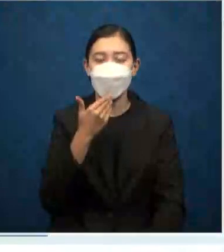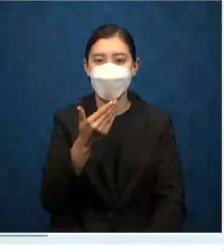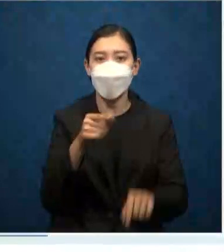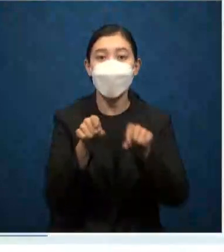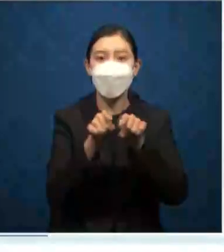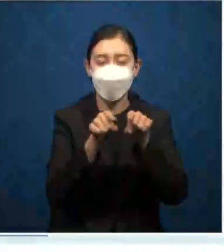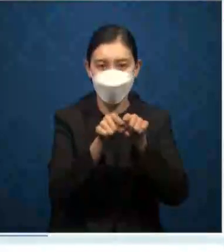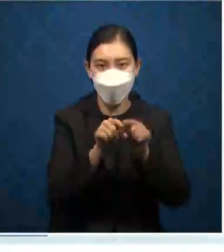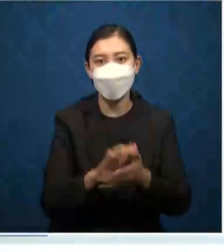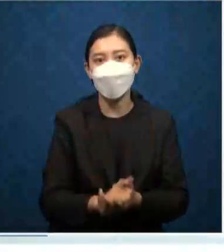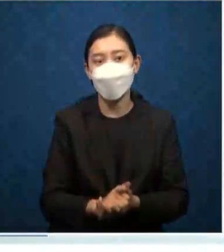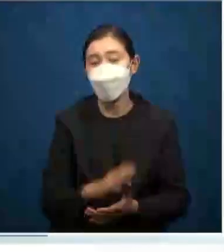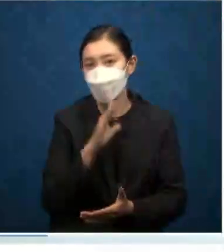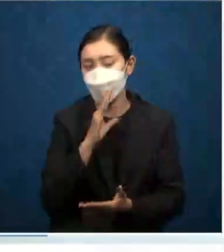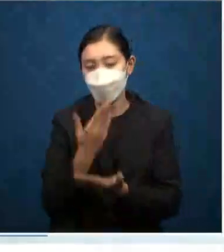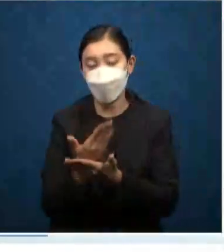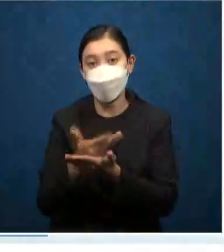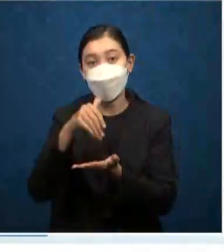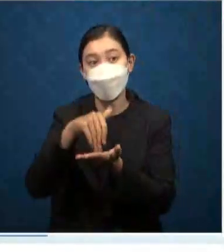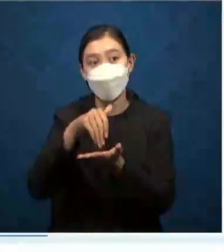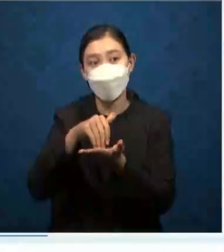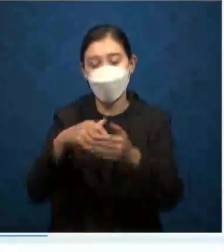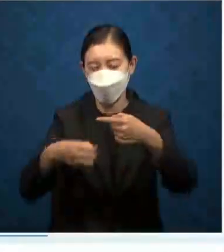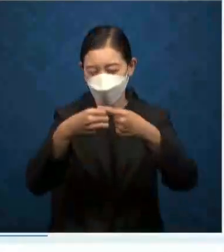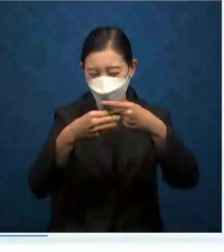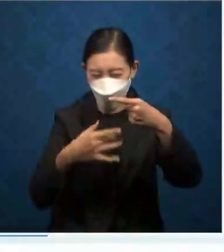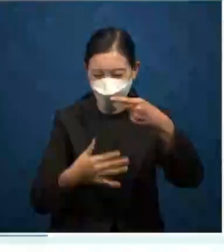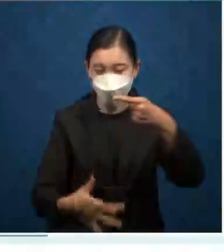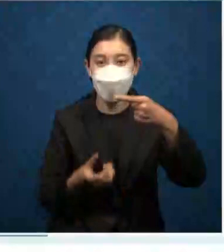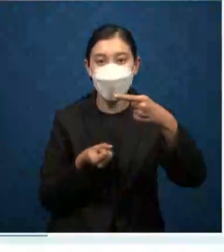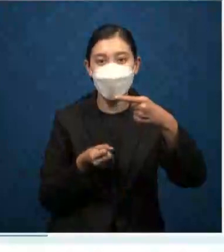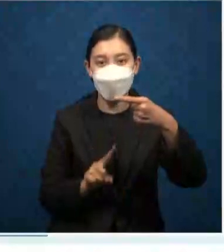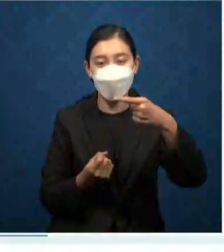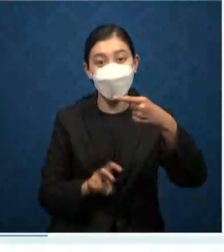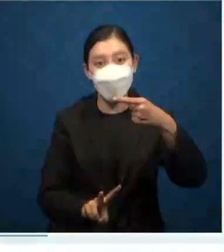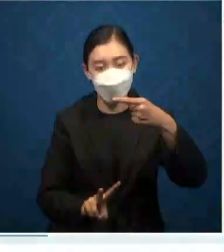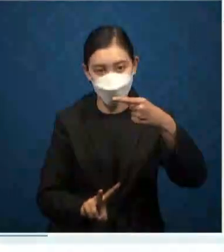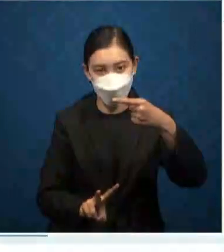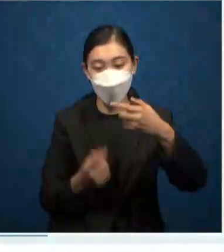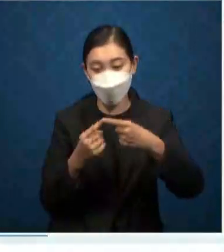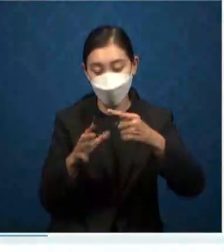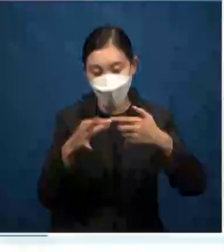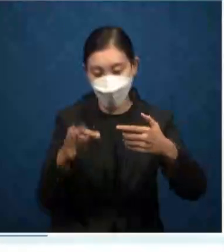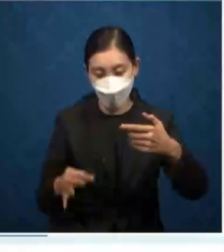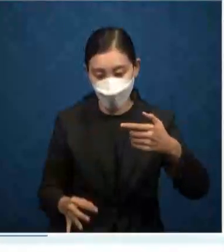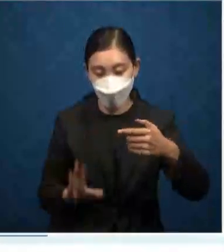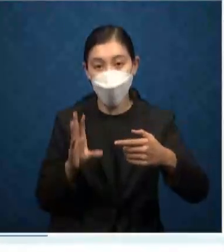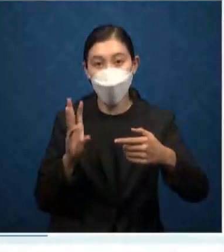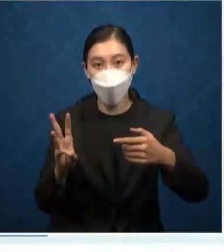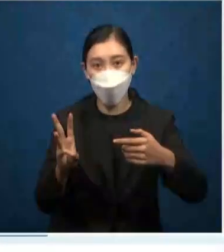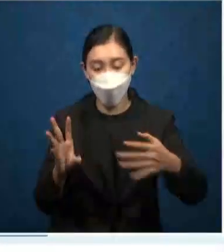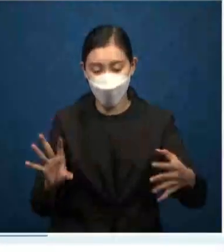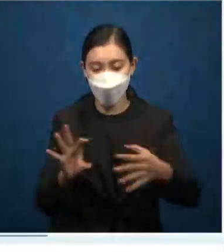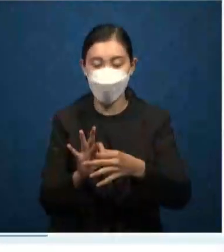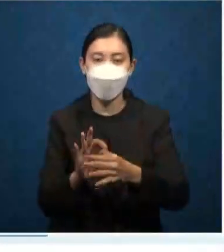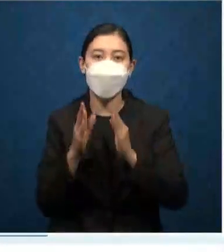ง11 12หัวข้อมีอยู่6 11หัวข้อมีอยู่6หัวข้อเป็นเรื่องของค่าใช้จ่ายด้